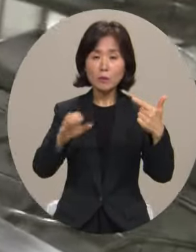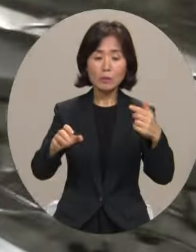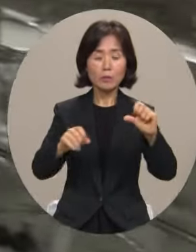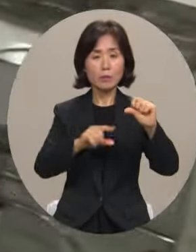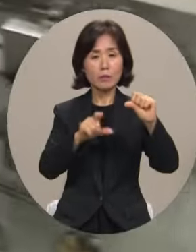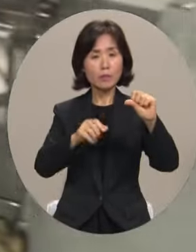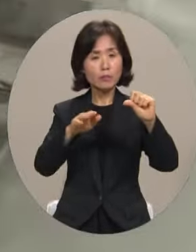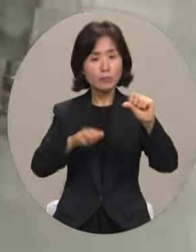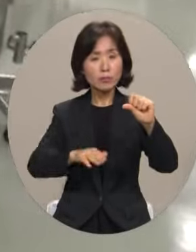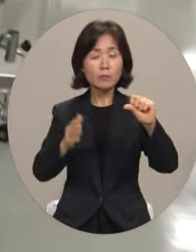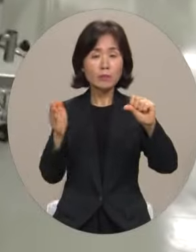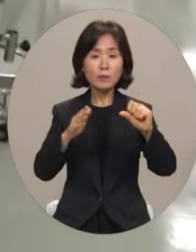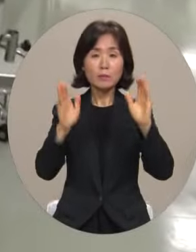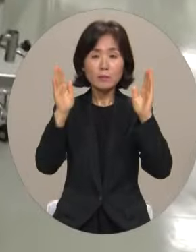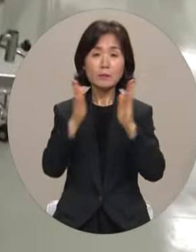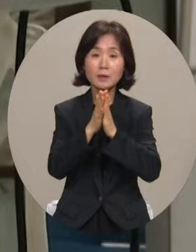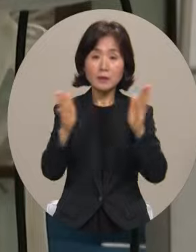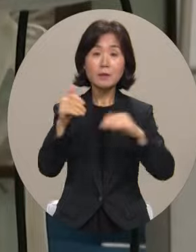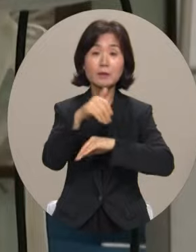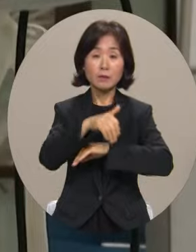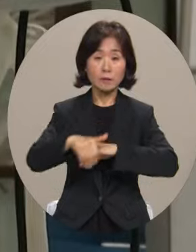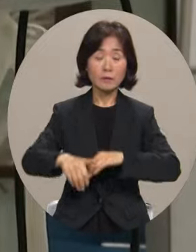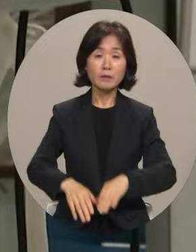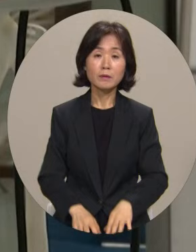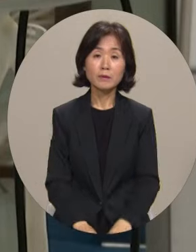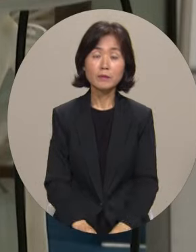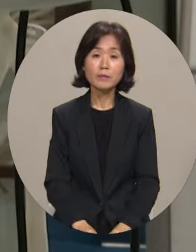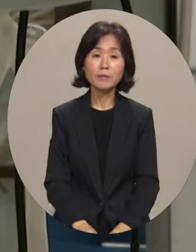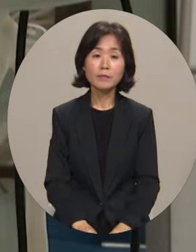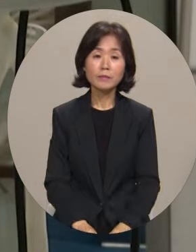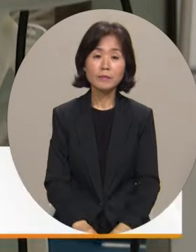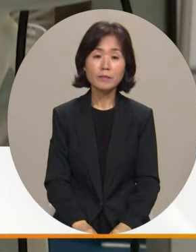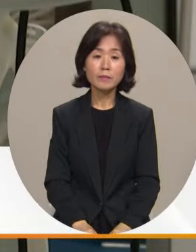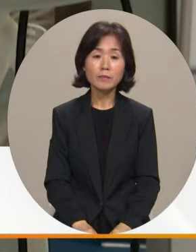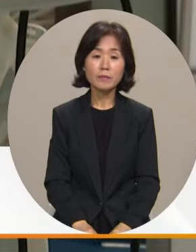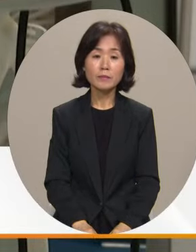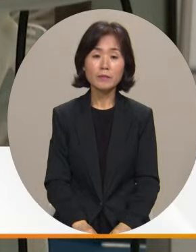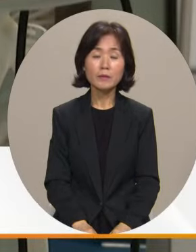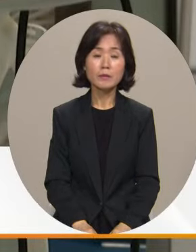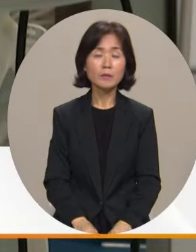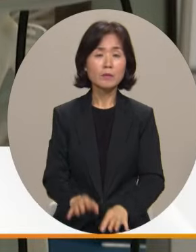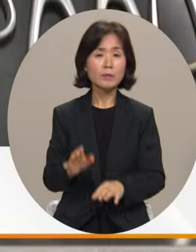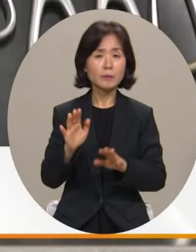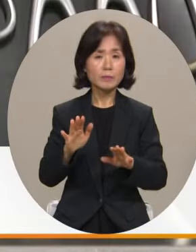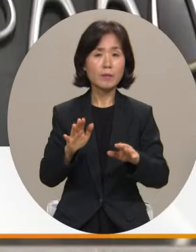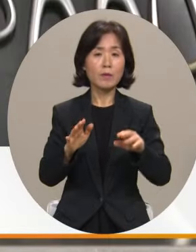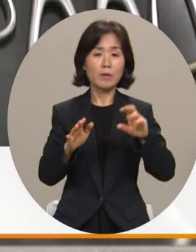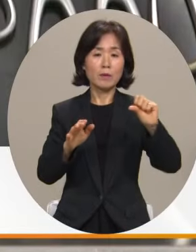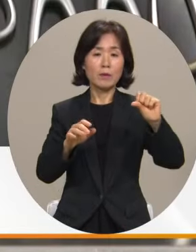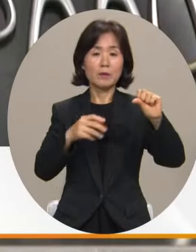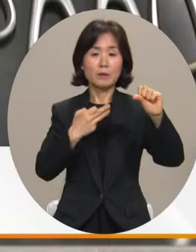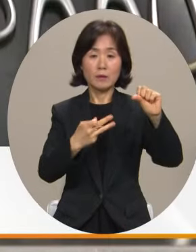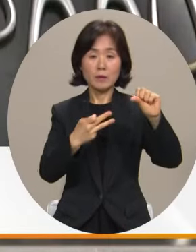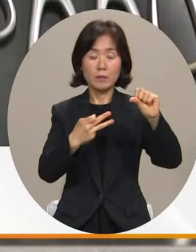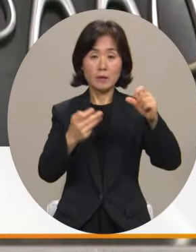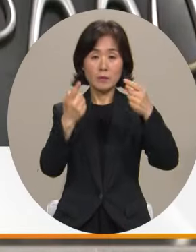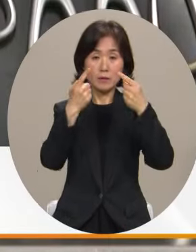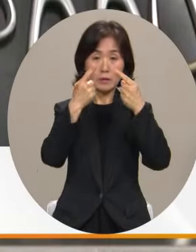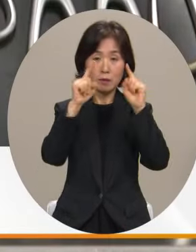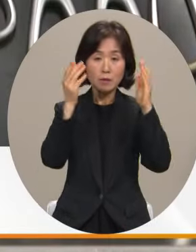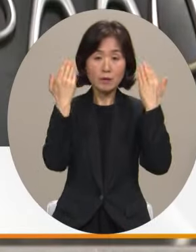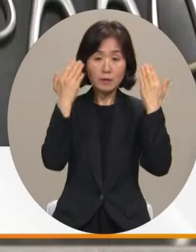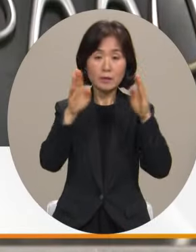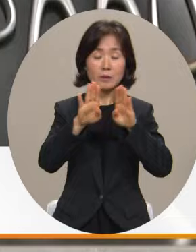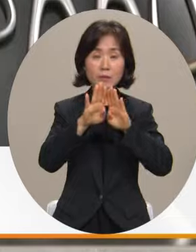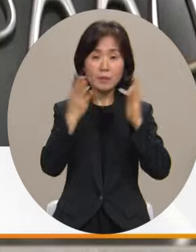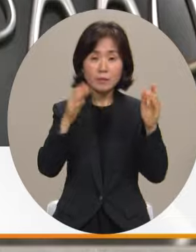5월 중순부턴 수업을 시작할 예정입니다. 우선 1차적으로는 제 5월 13일 날 개강을 연기했고 그 이후에